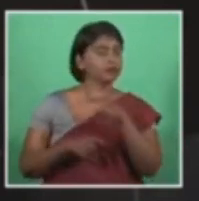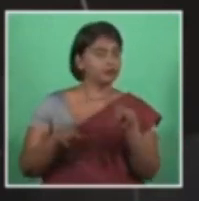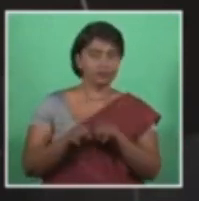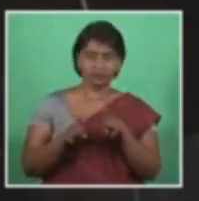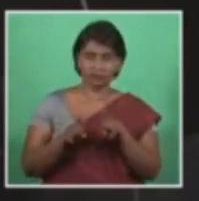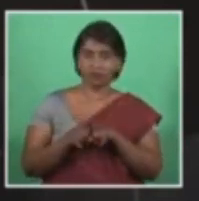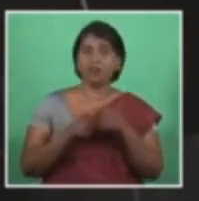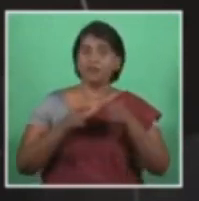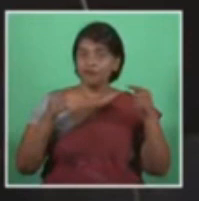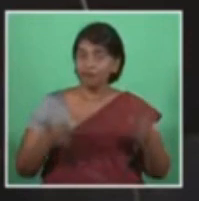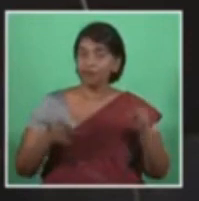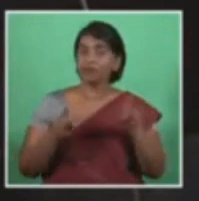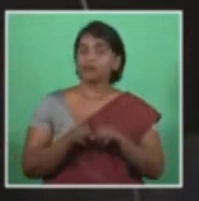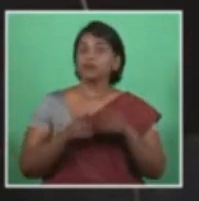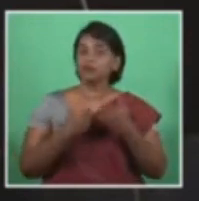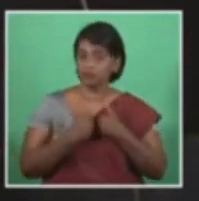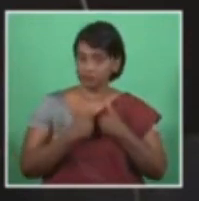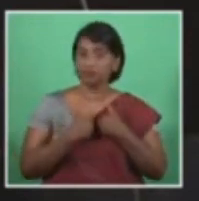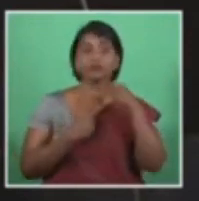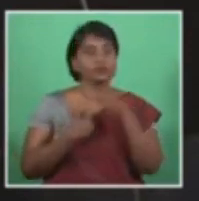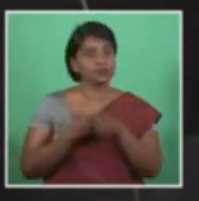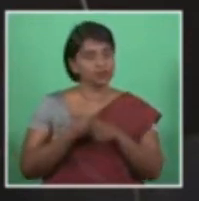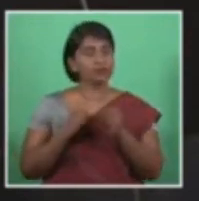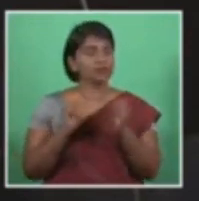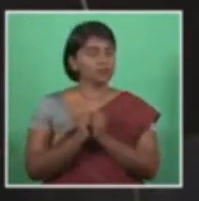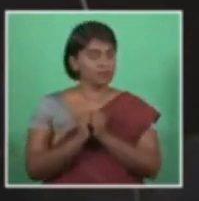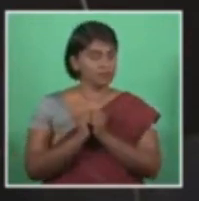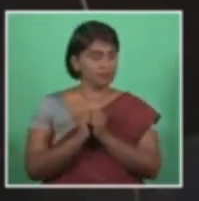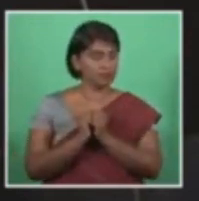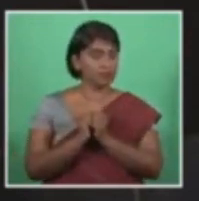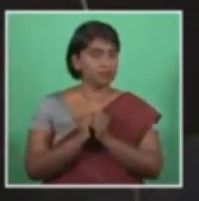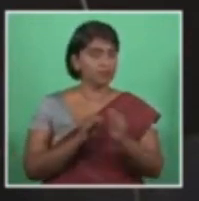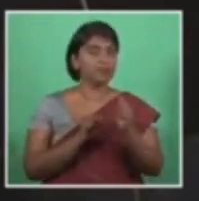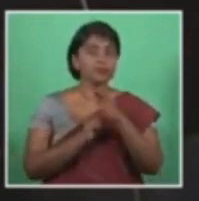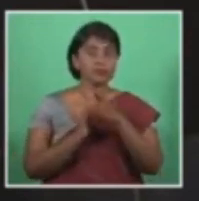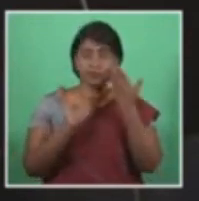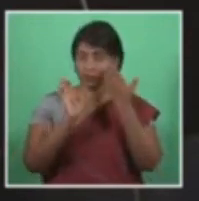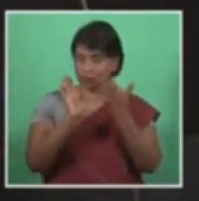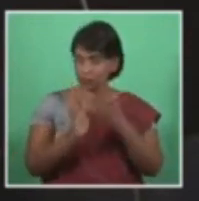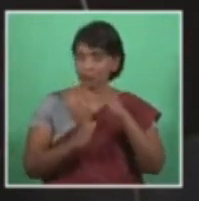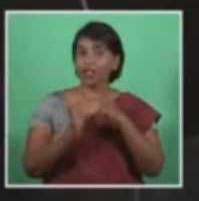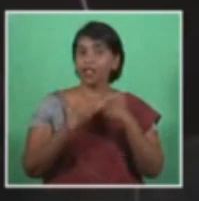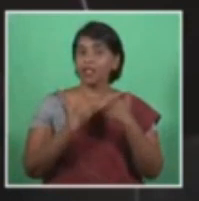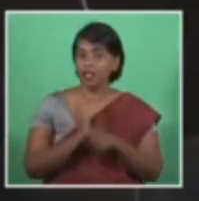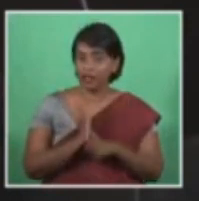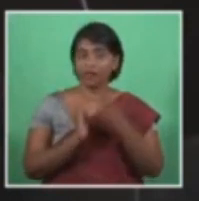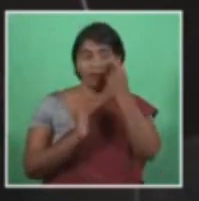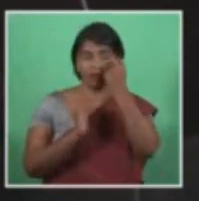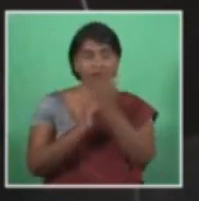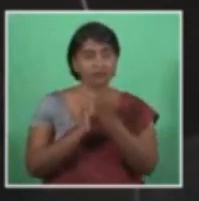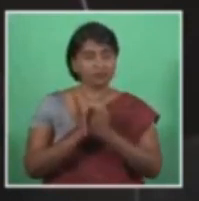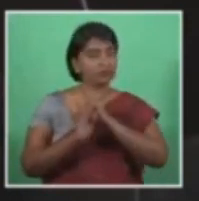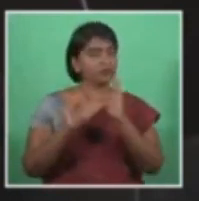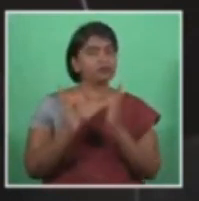තමයි විපක්ෂයක් හැටියට අපිටත් මේ කරන මේ ඉදිරිපත් කරන පනත් මේ යෝජනා